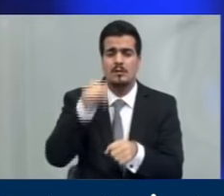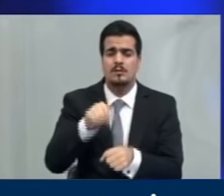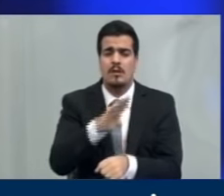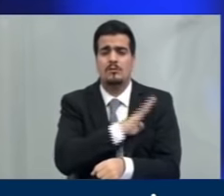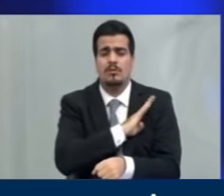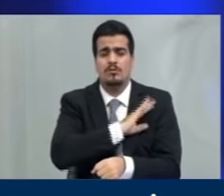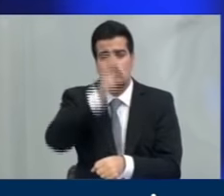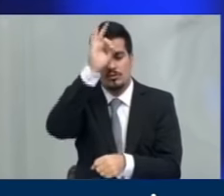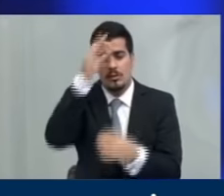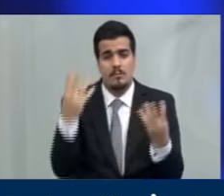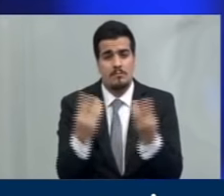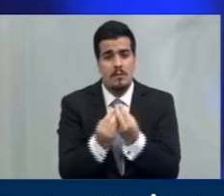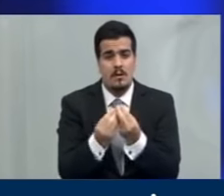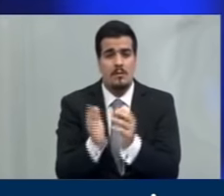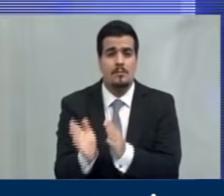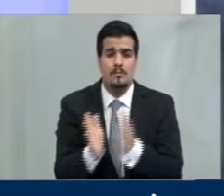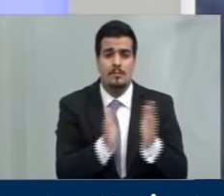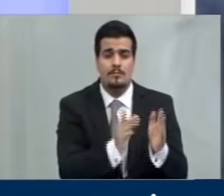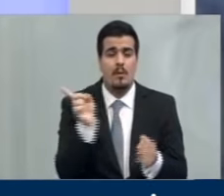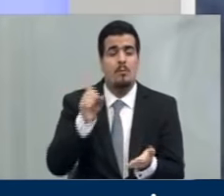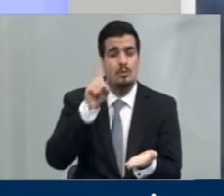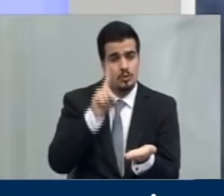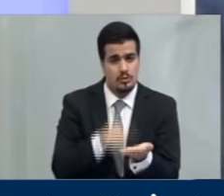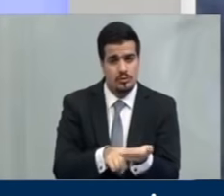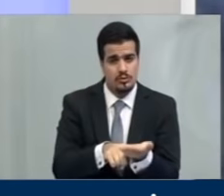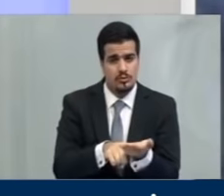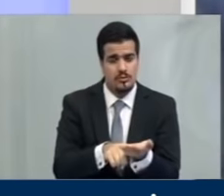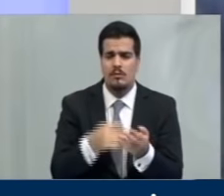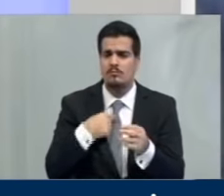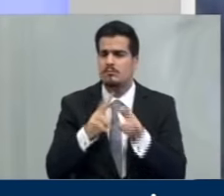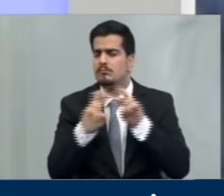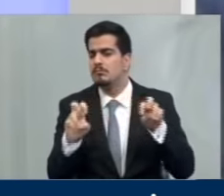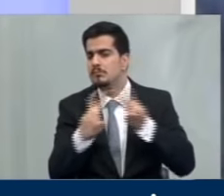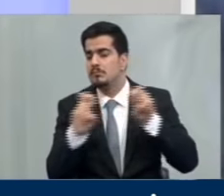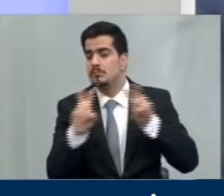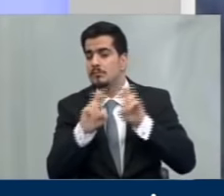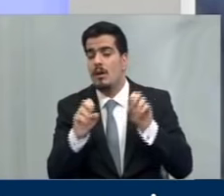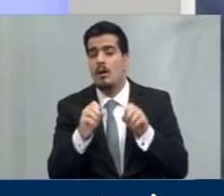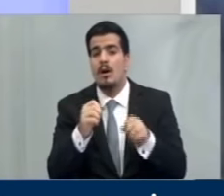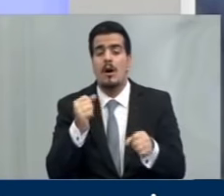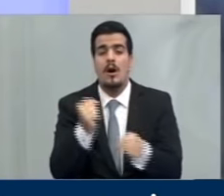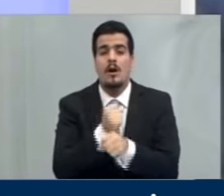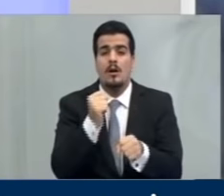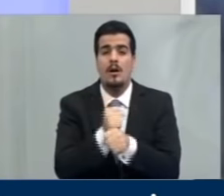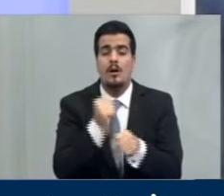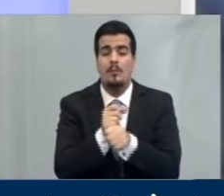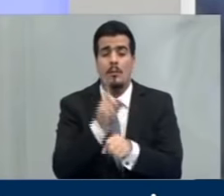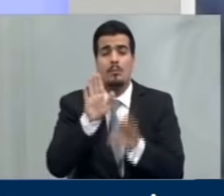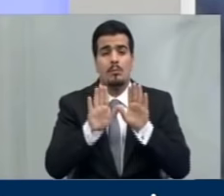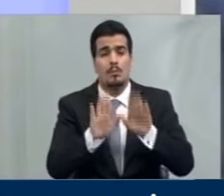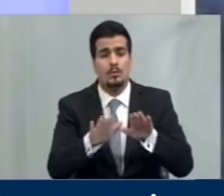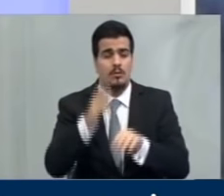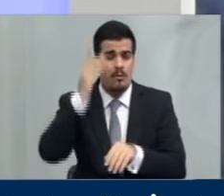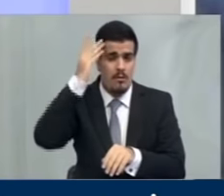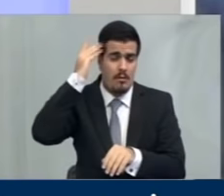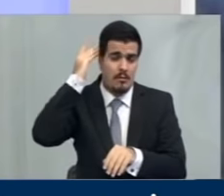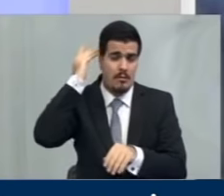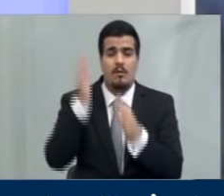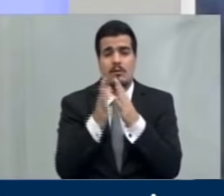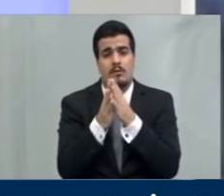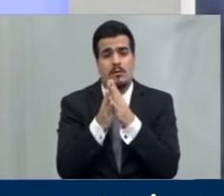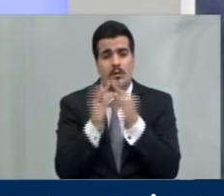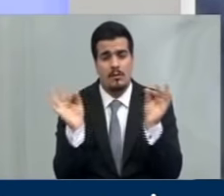العسكرية؟ يعني هو الحقيقة كثير من الدروس المستنبطة، يعني هنالك خبرات